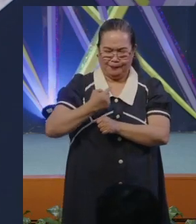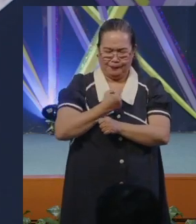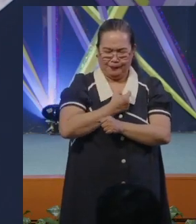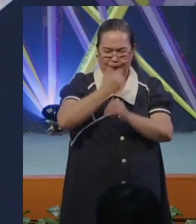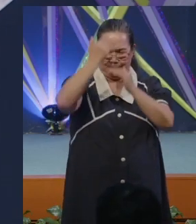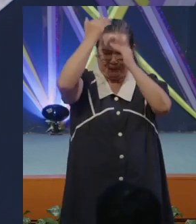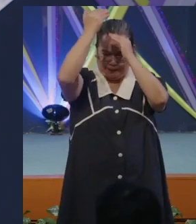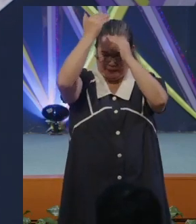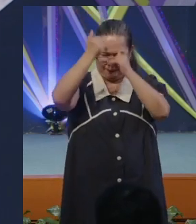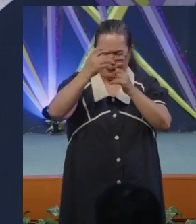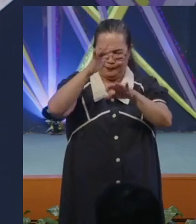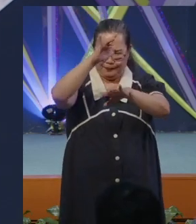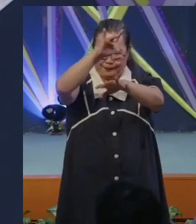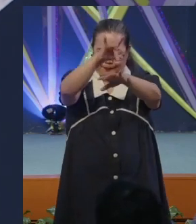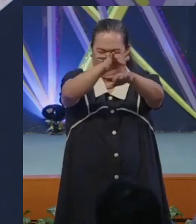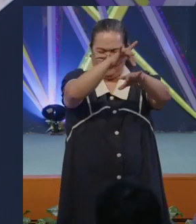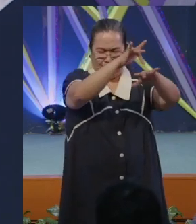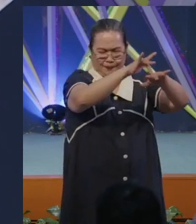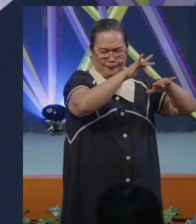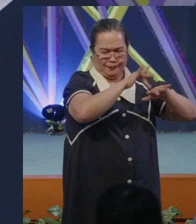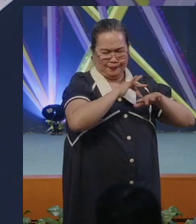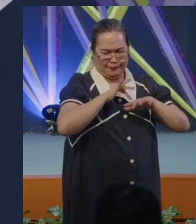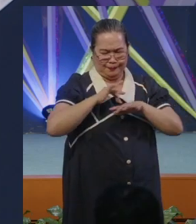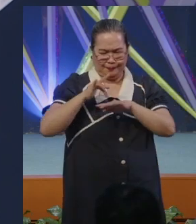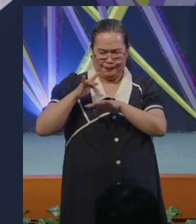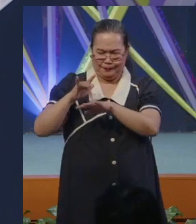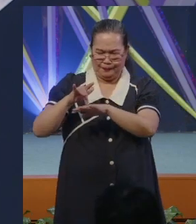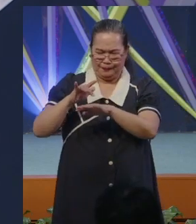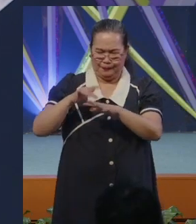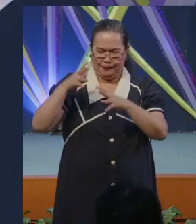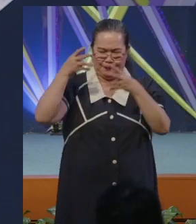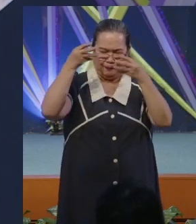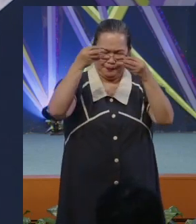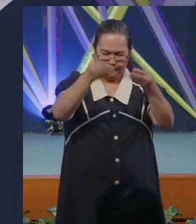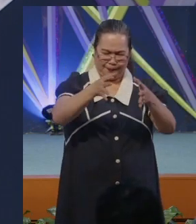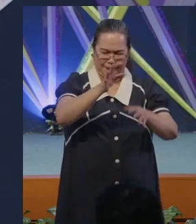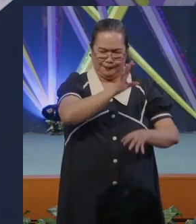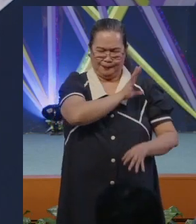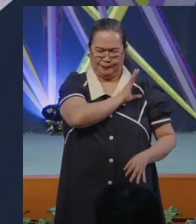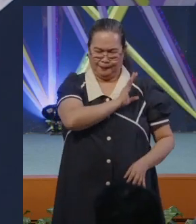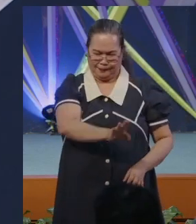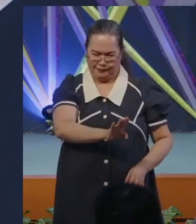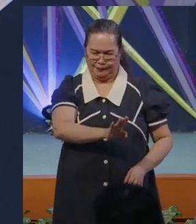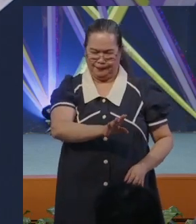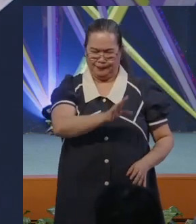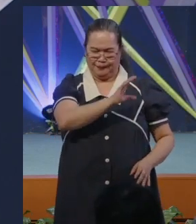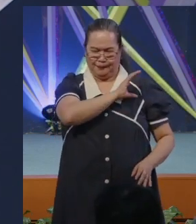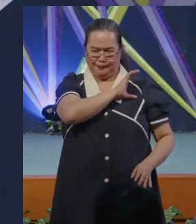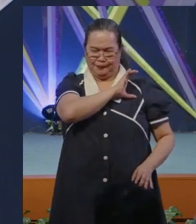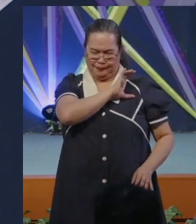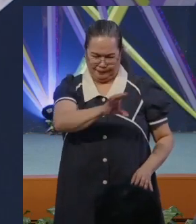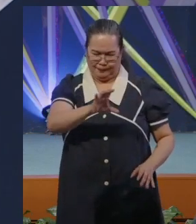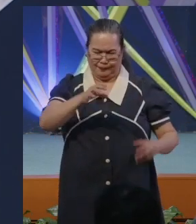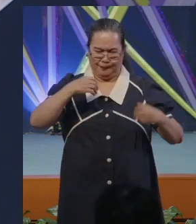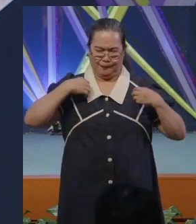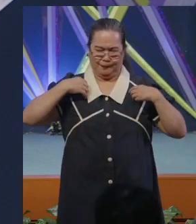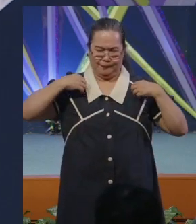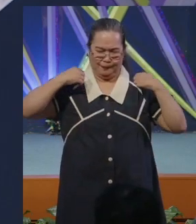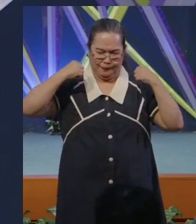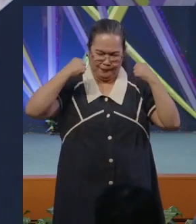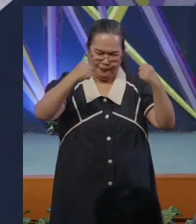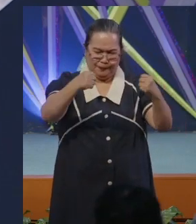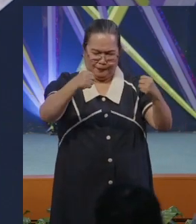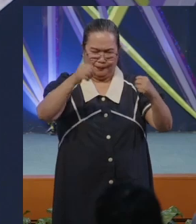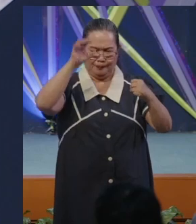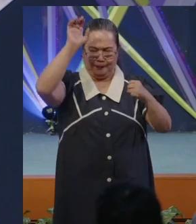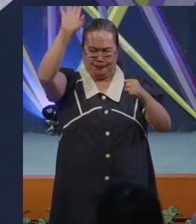Diyos, kumilos kayo sa pamamagitan namin. Bigyan niyo kami ng tapang, bigyan niyo kami ng lakas sa pamamagitan ng